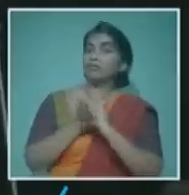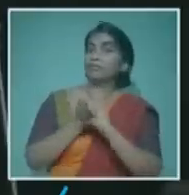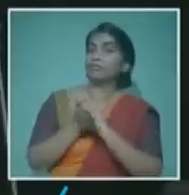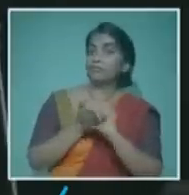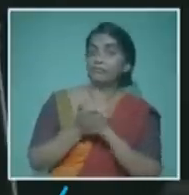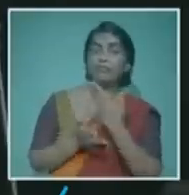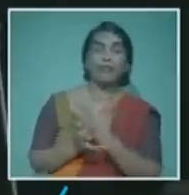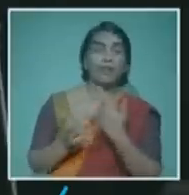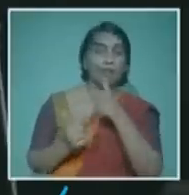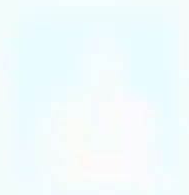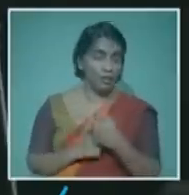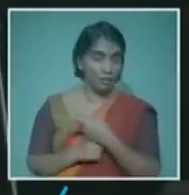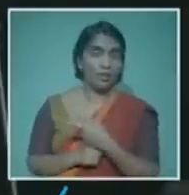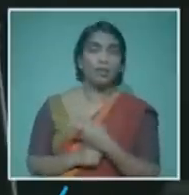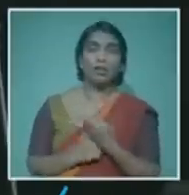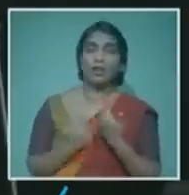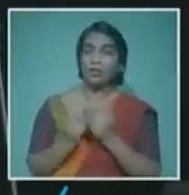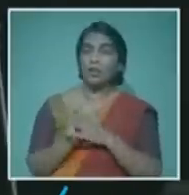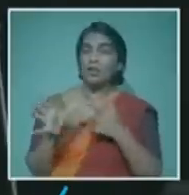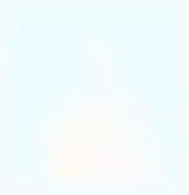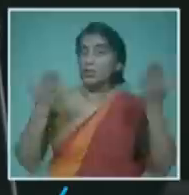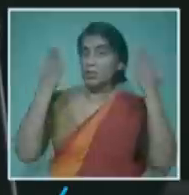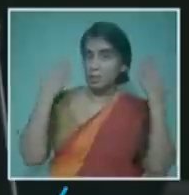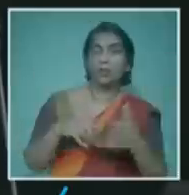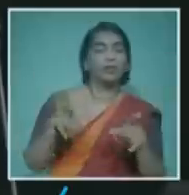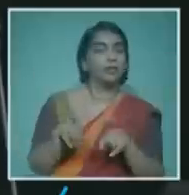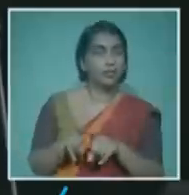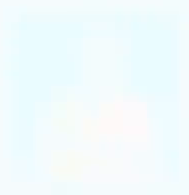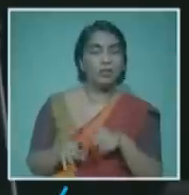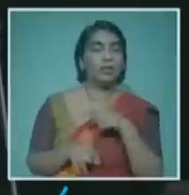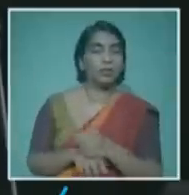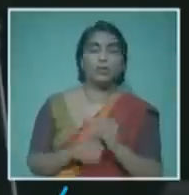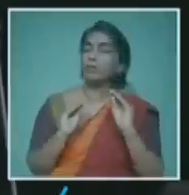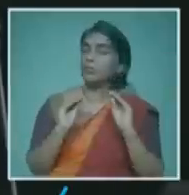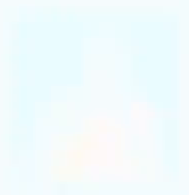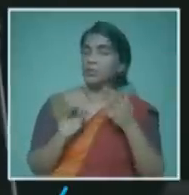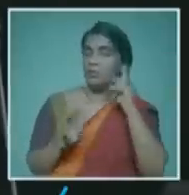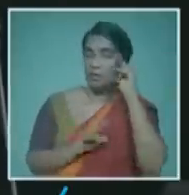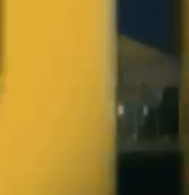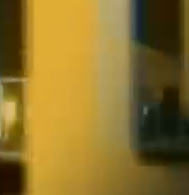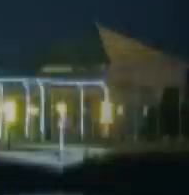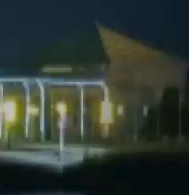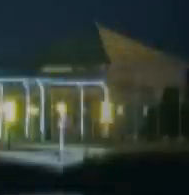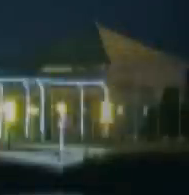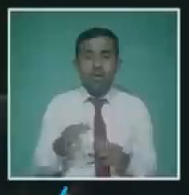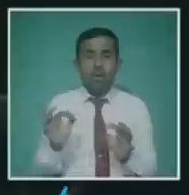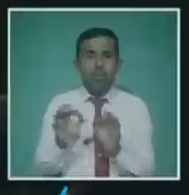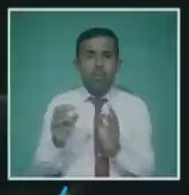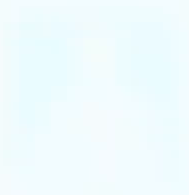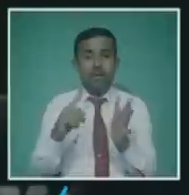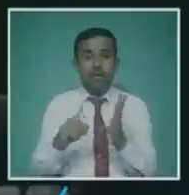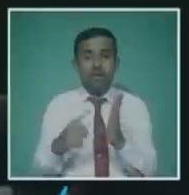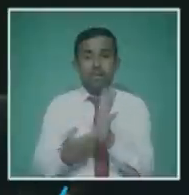මේ සුපිරිසිදු පානීය ජලයෙන් තමයි තමුන්ගේ සතාසි උපාවනාව ගන්න එනිසා මේකේ යම් කිසි කළමනාකරණයක් තියෙනට ඕන යුරල්